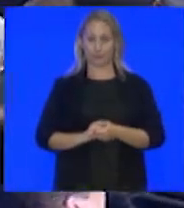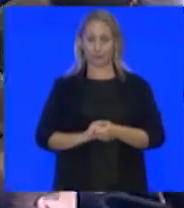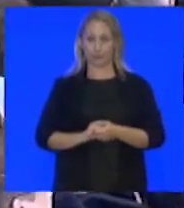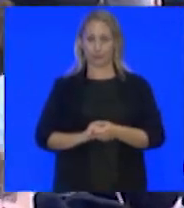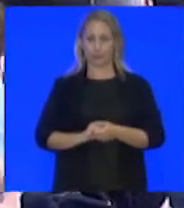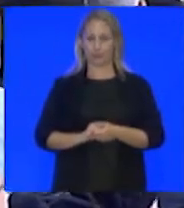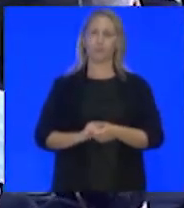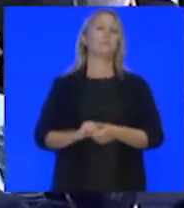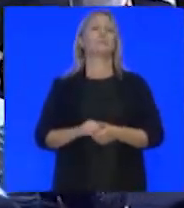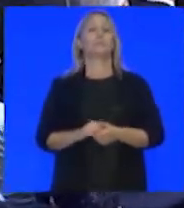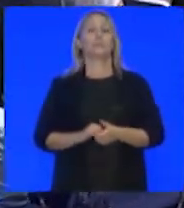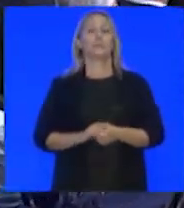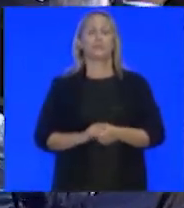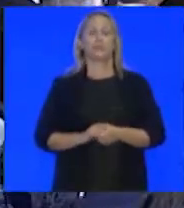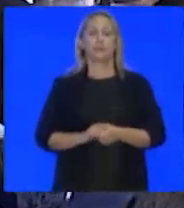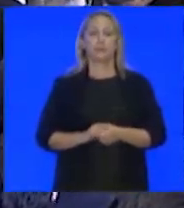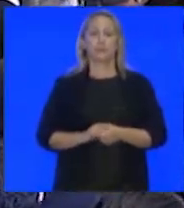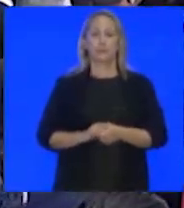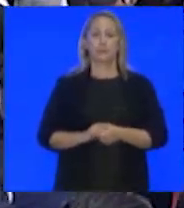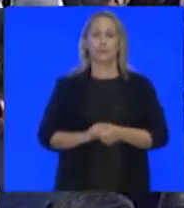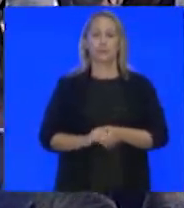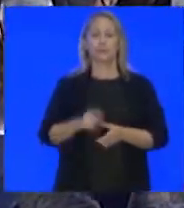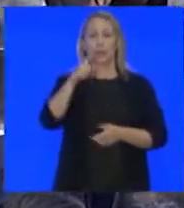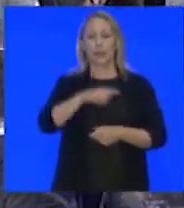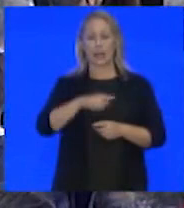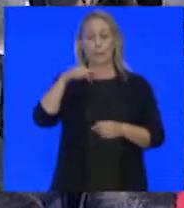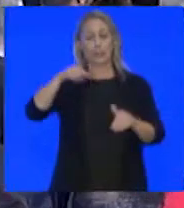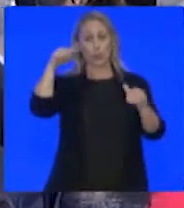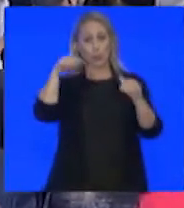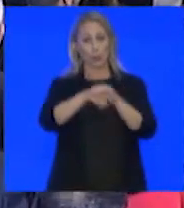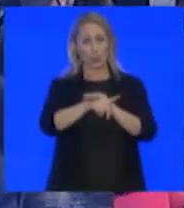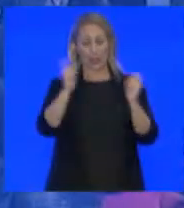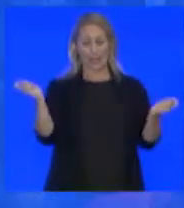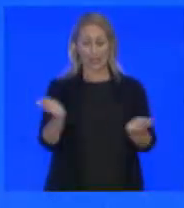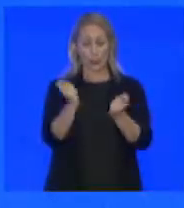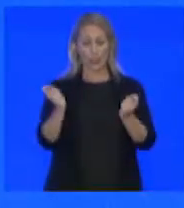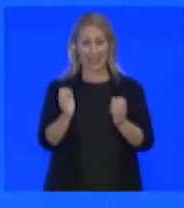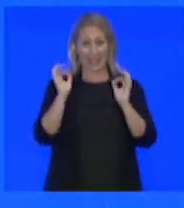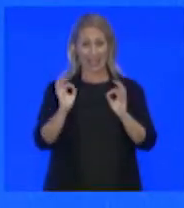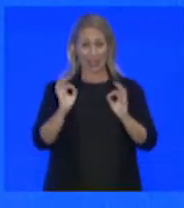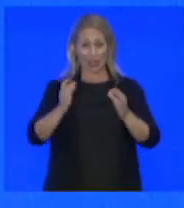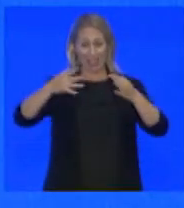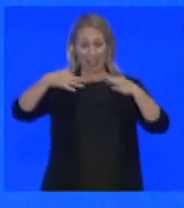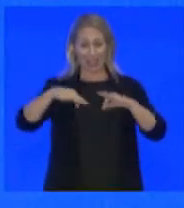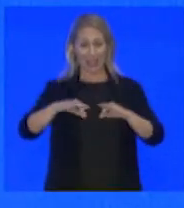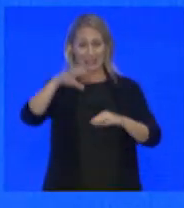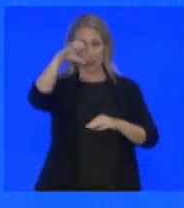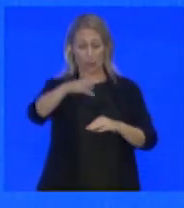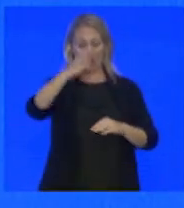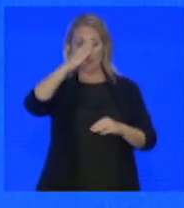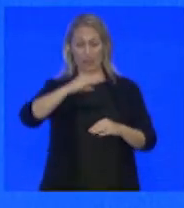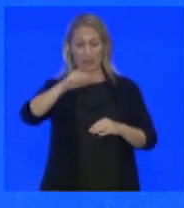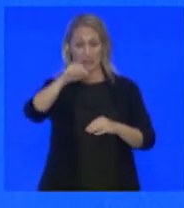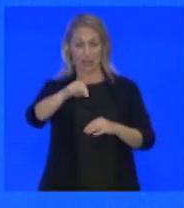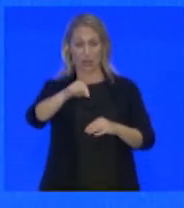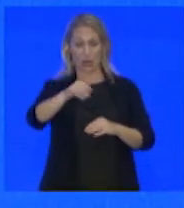Με τα σημερινά δεδομένα, η λειτουργία του μετρό θα άρχιζε χωρίς το σταθμό Βενιζέλου.